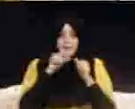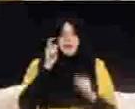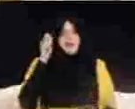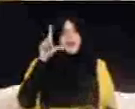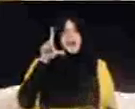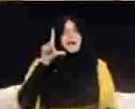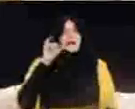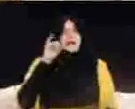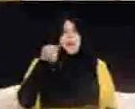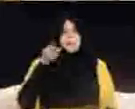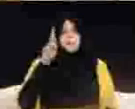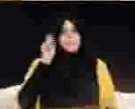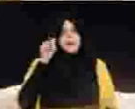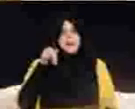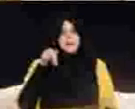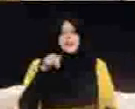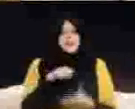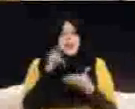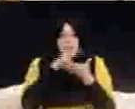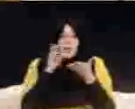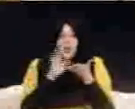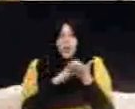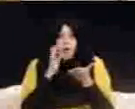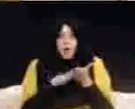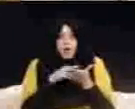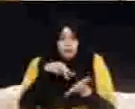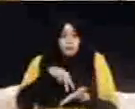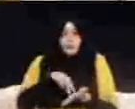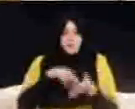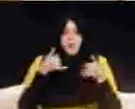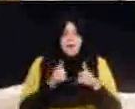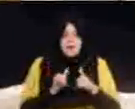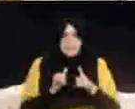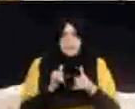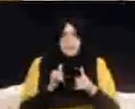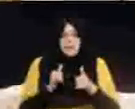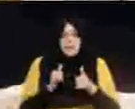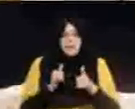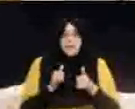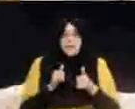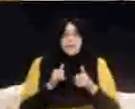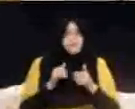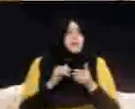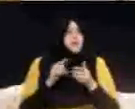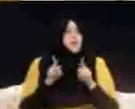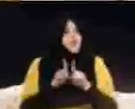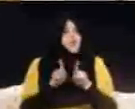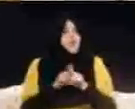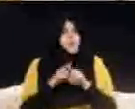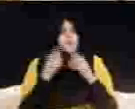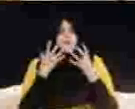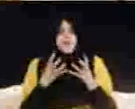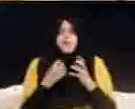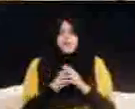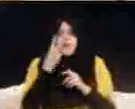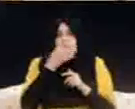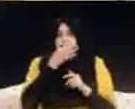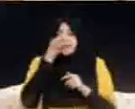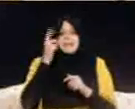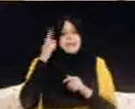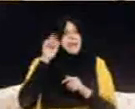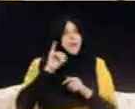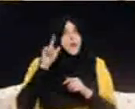الله قياما وقعودا وعلى جنوبهم، إنسان يقرأ القرآن ويذكر الله عز وجل على جميع الهيئات. ربي قال يا أيها الذين أمنوا